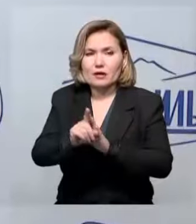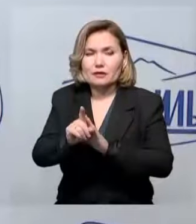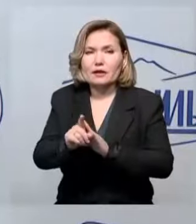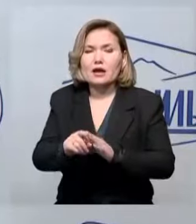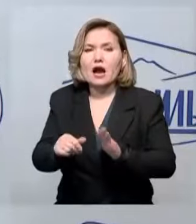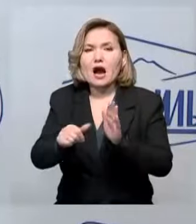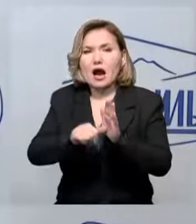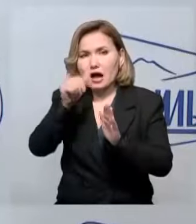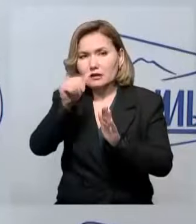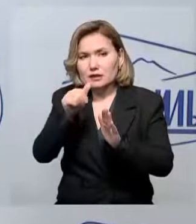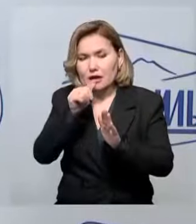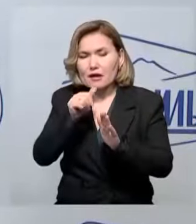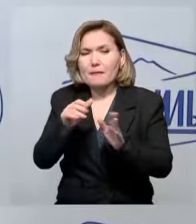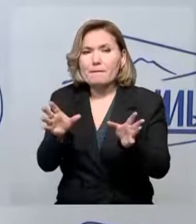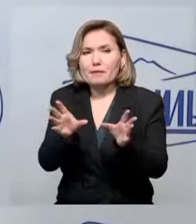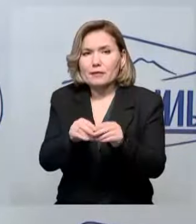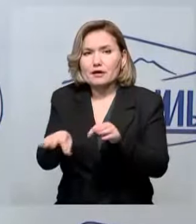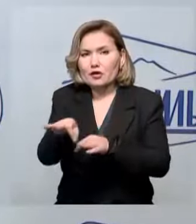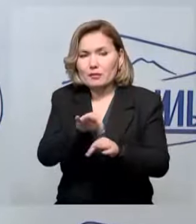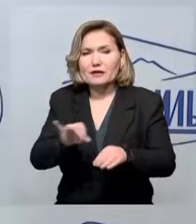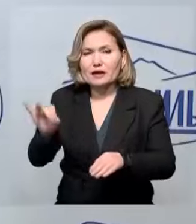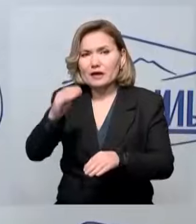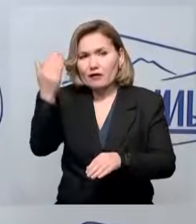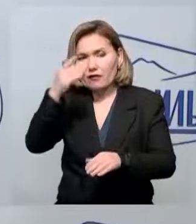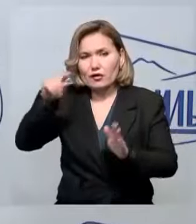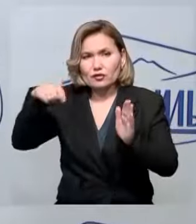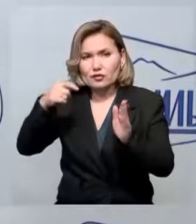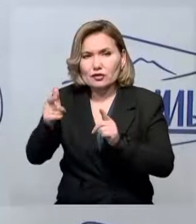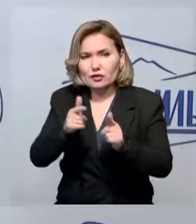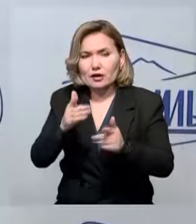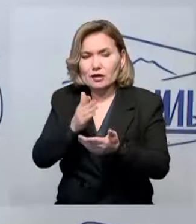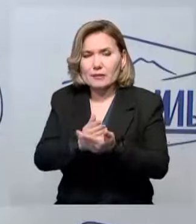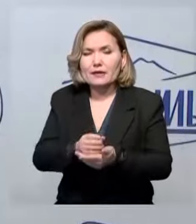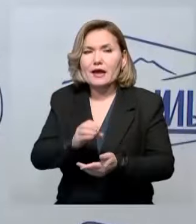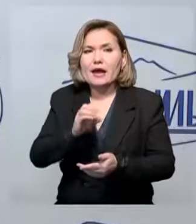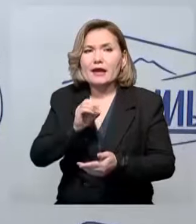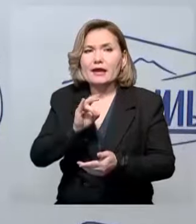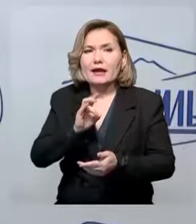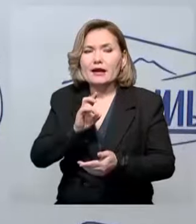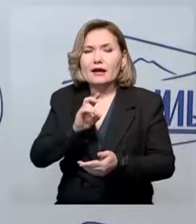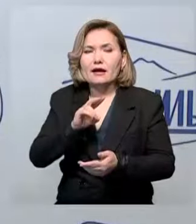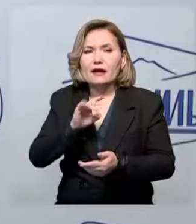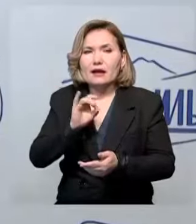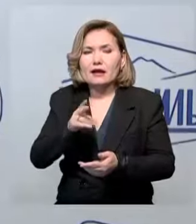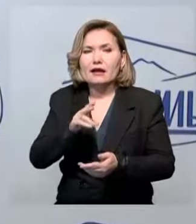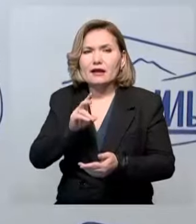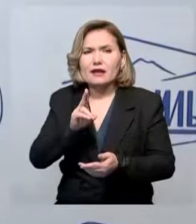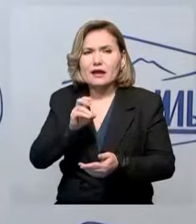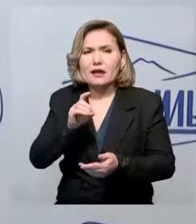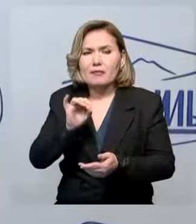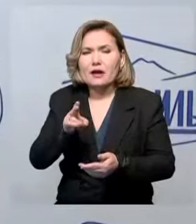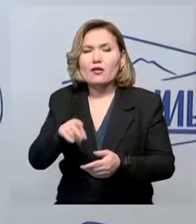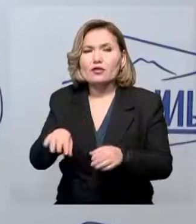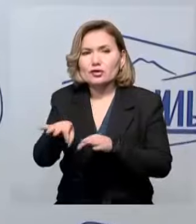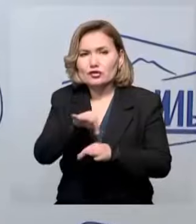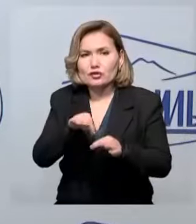түсіруге шештік. Оның үстінде тарихи жобалар да бар. Мысалға Еңлік Кебек деген, Қыз Жібек деген қайтадан түсіру